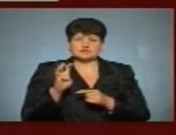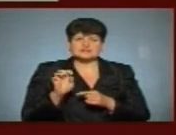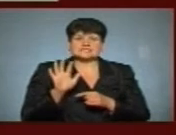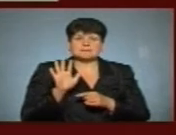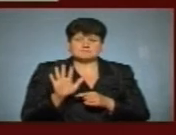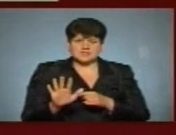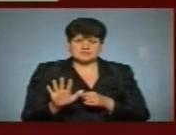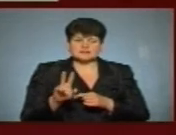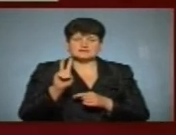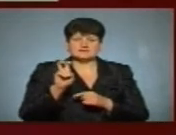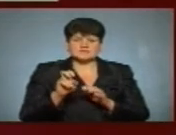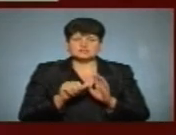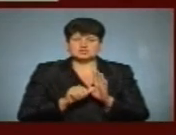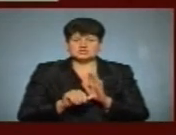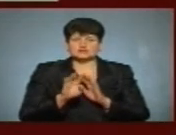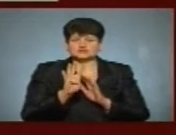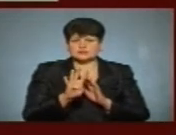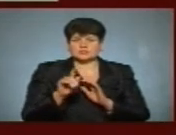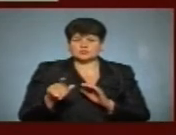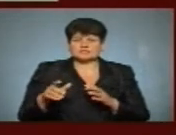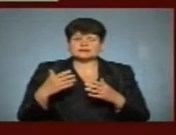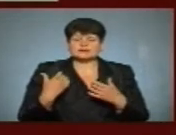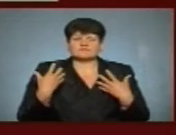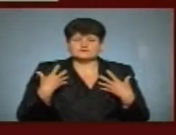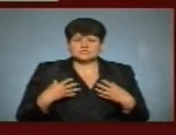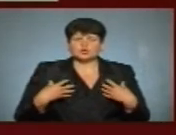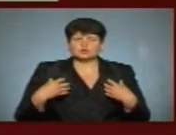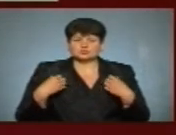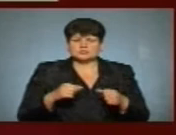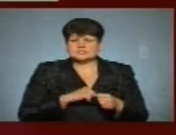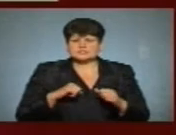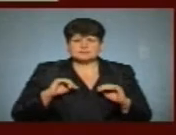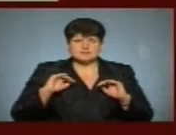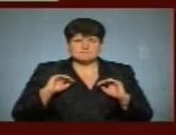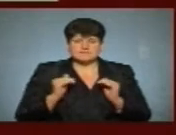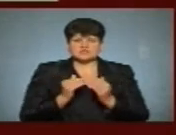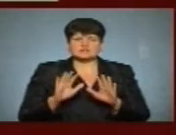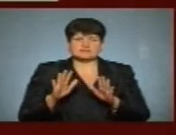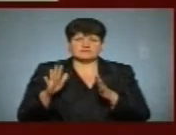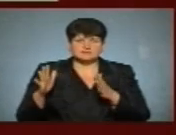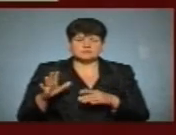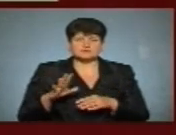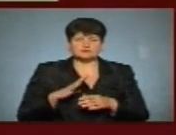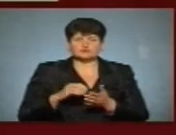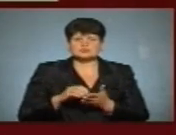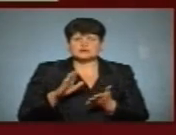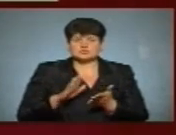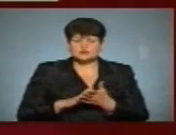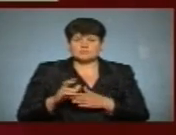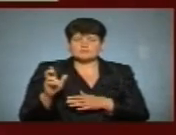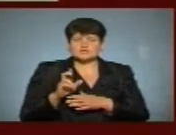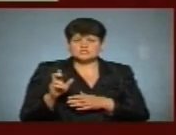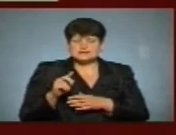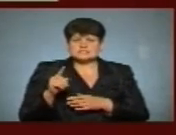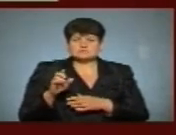405. 264 людини там вже одужали. І найменше випадків COVID-19 на Тернопільщині було зареєстровано у Бережанському